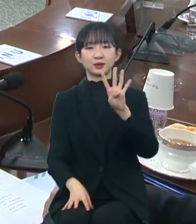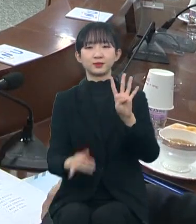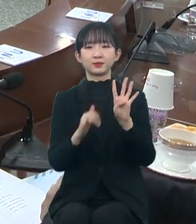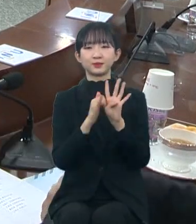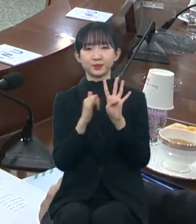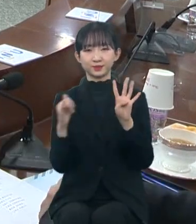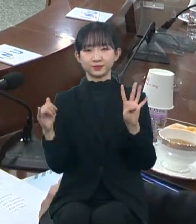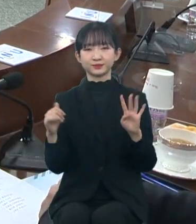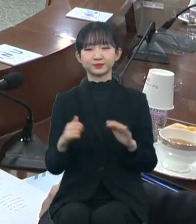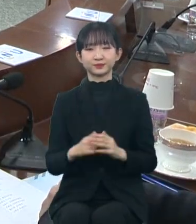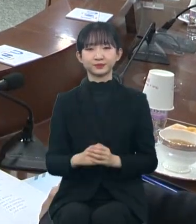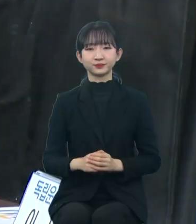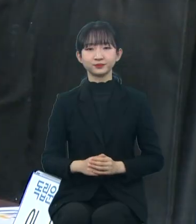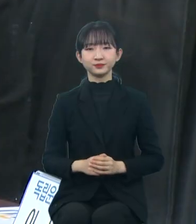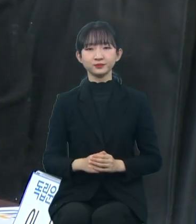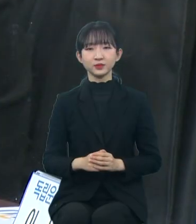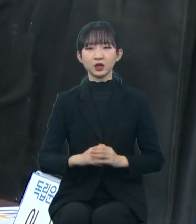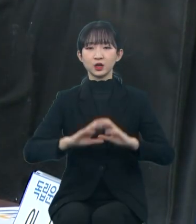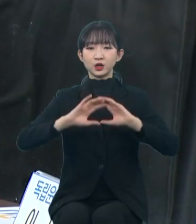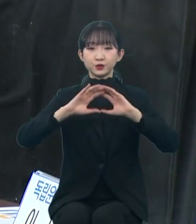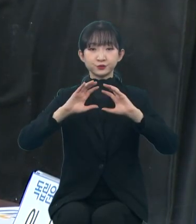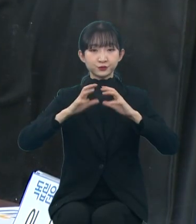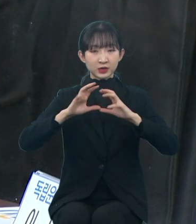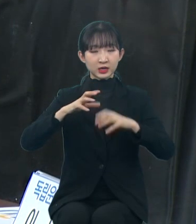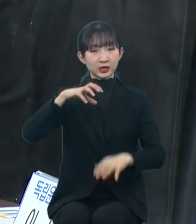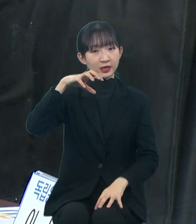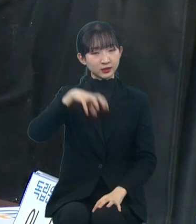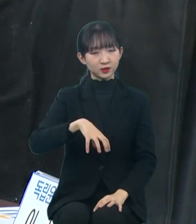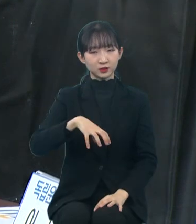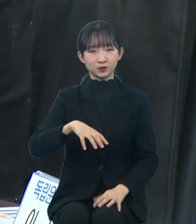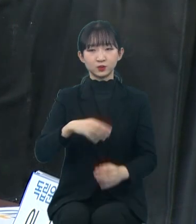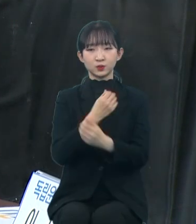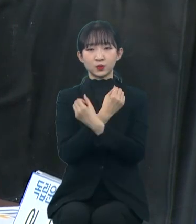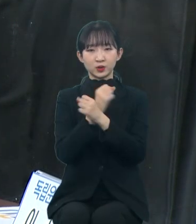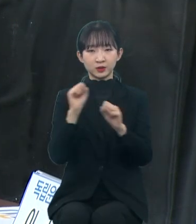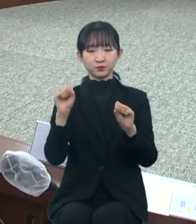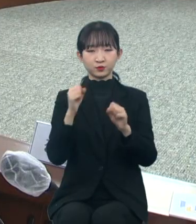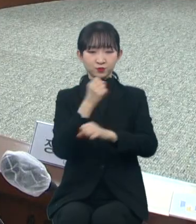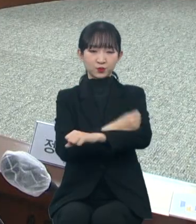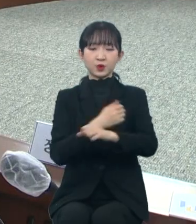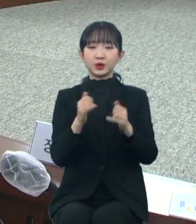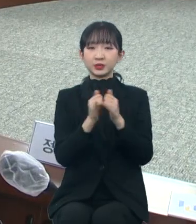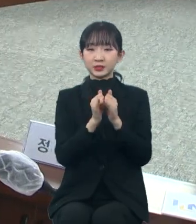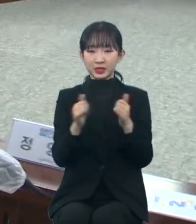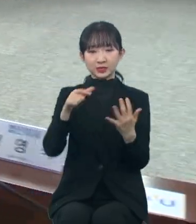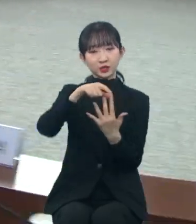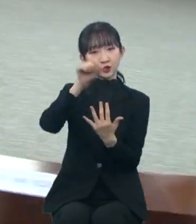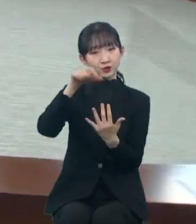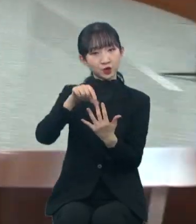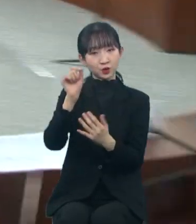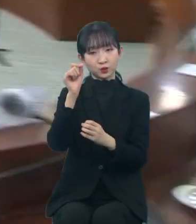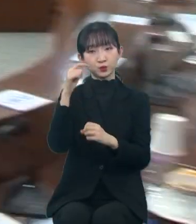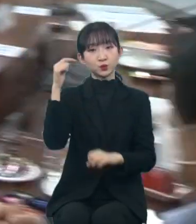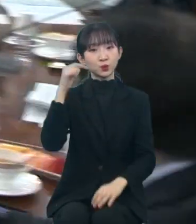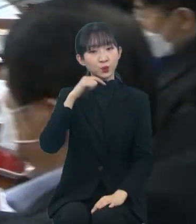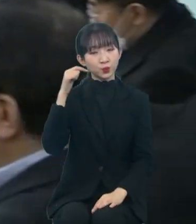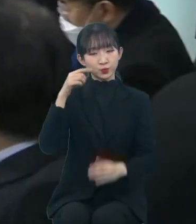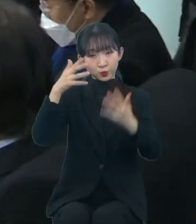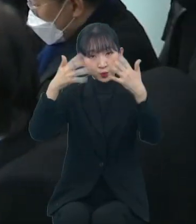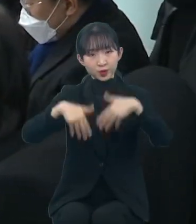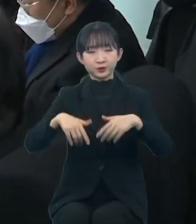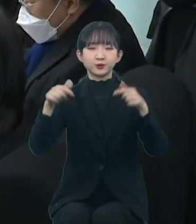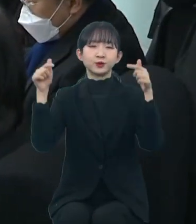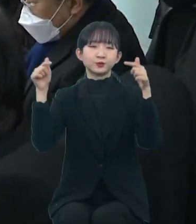이릅니다. 국가보훈처는 최근 독립유공자 선정 조건을 완화해 보다 많은 이들이 제대로 된 대우를